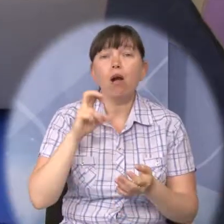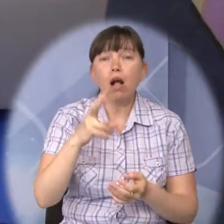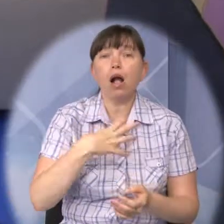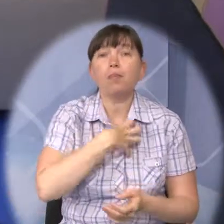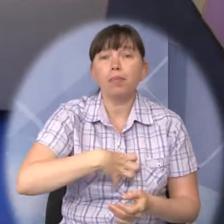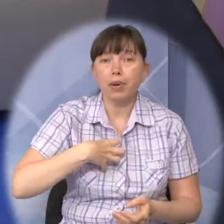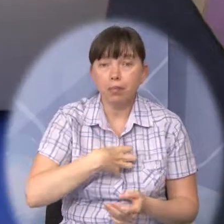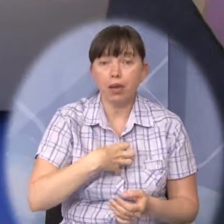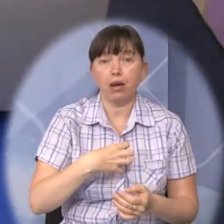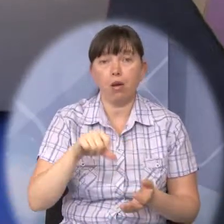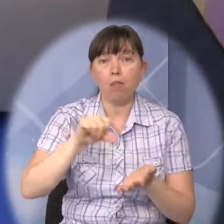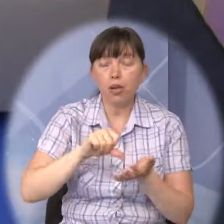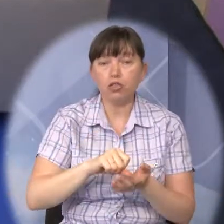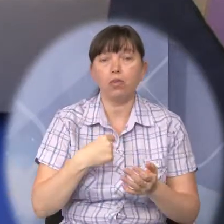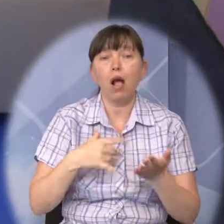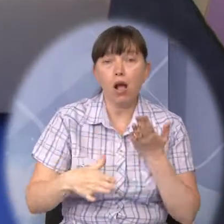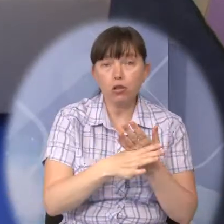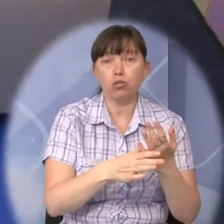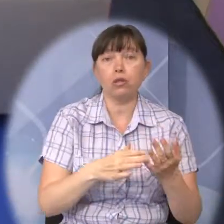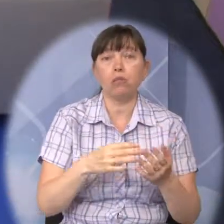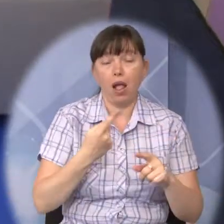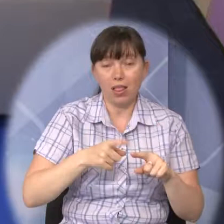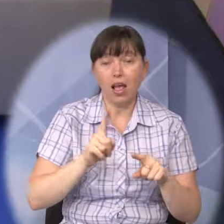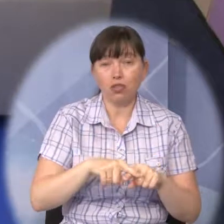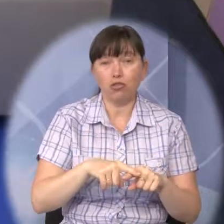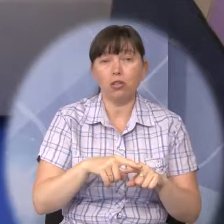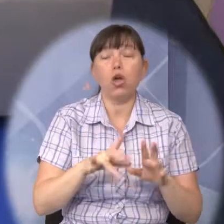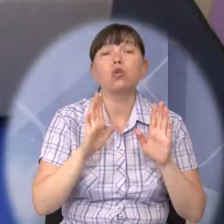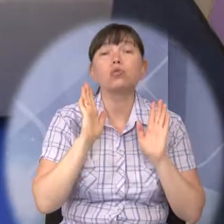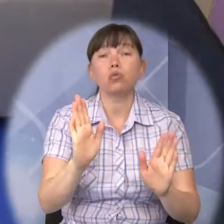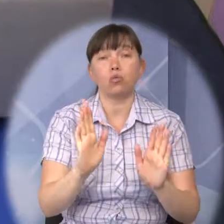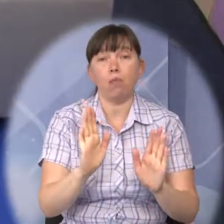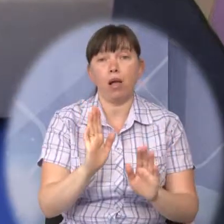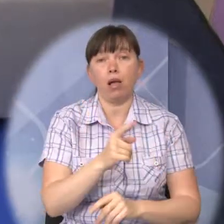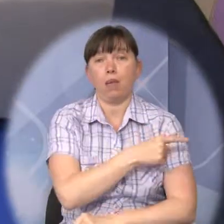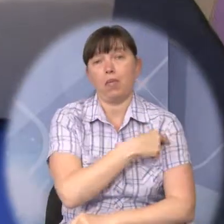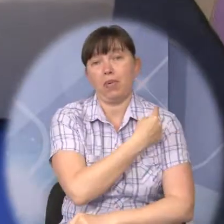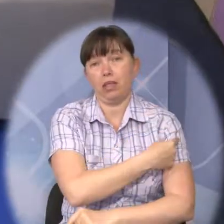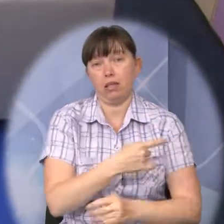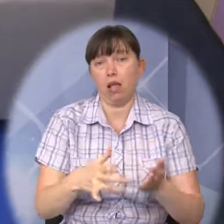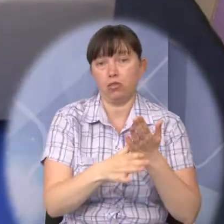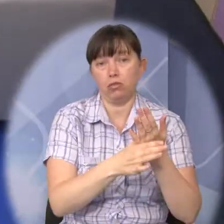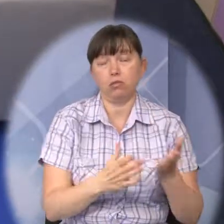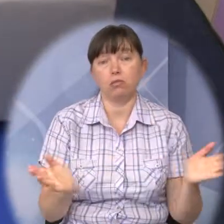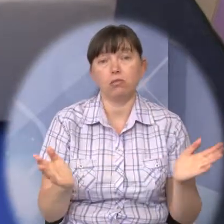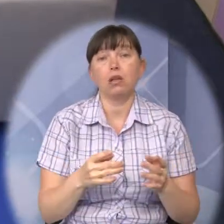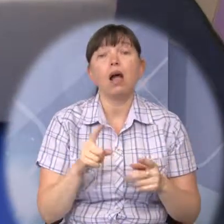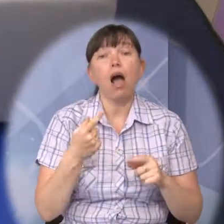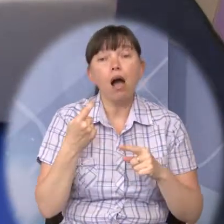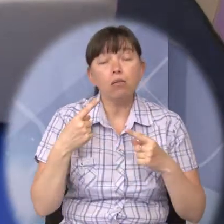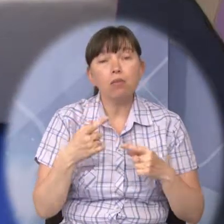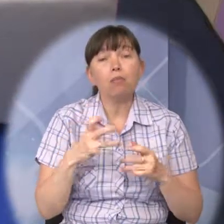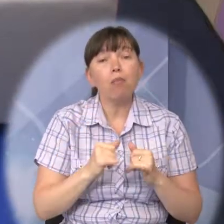noi participăm cu contribuția la acest proiect, dar doar asistența medicală cât face, pentru că